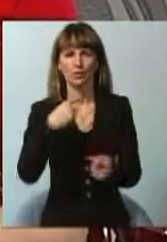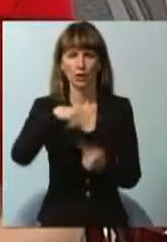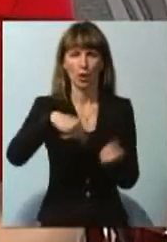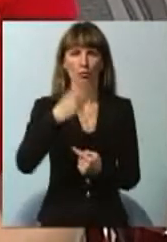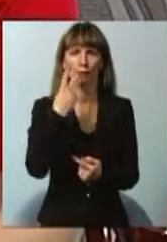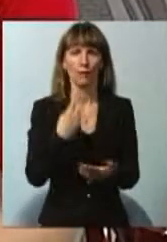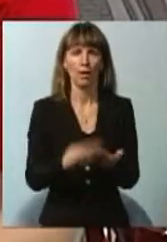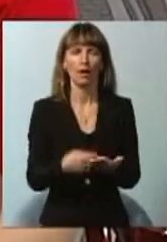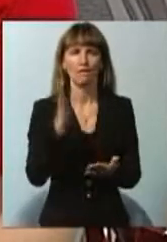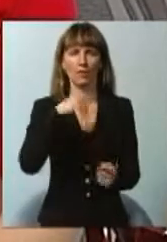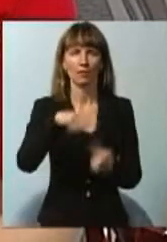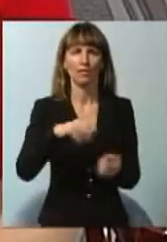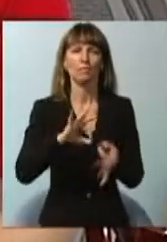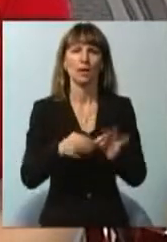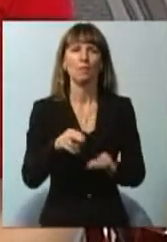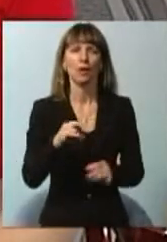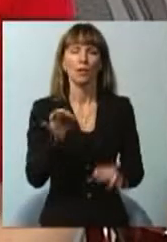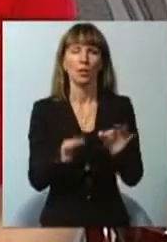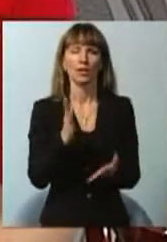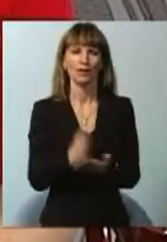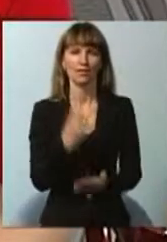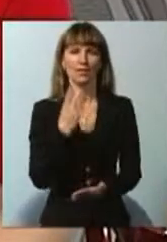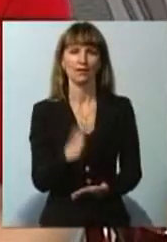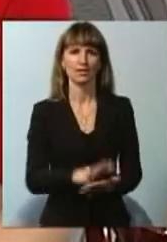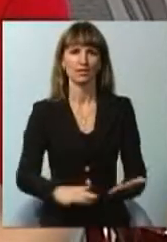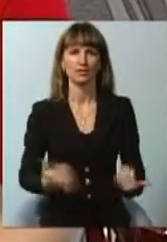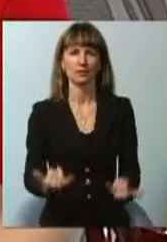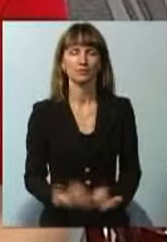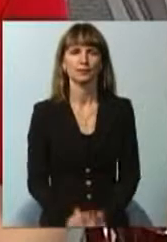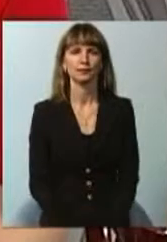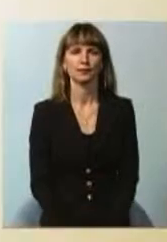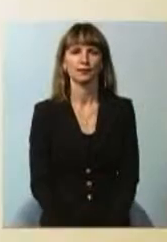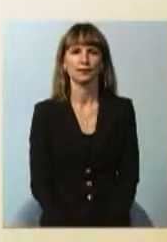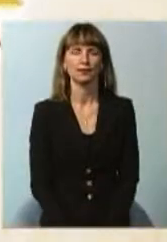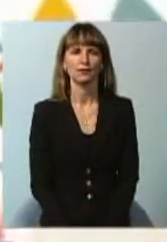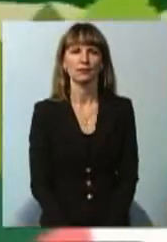показуючи водоверт. Докладніше про природні явища дивимося зараз.